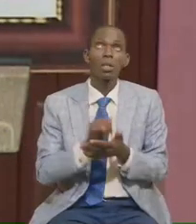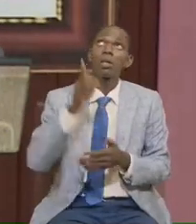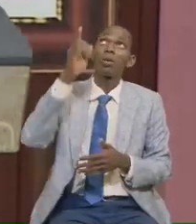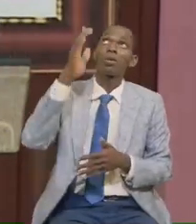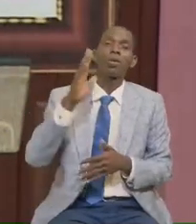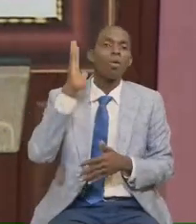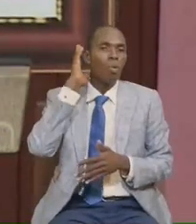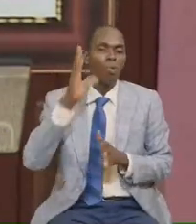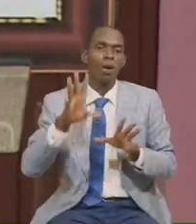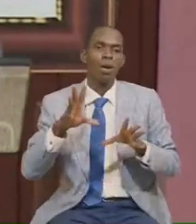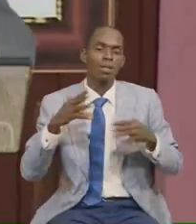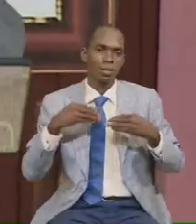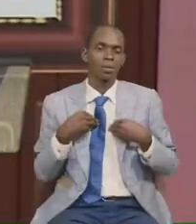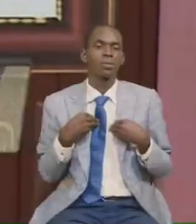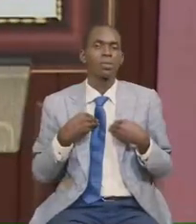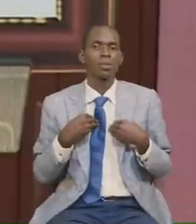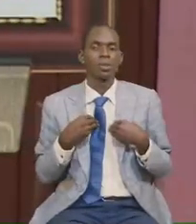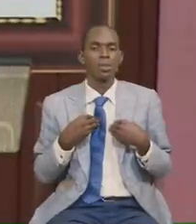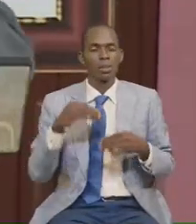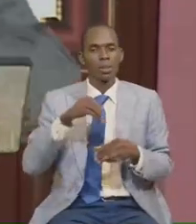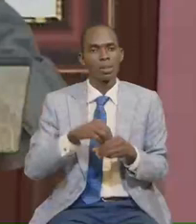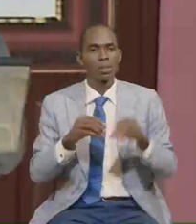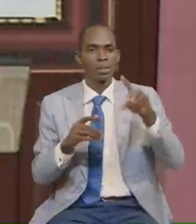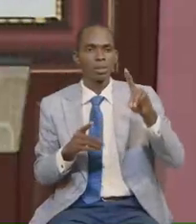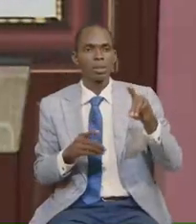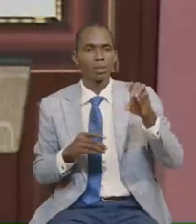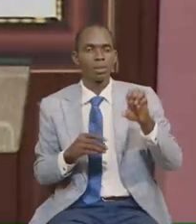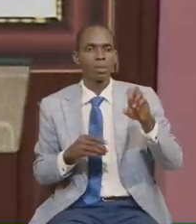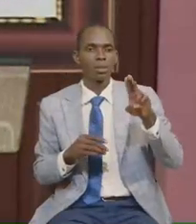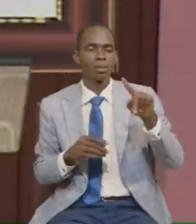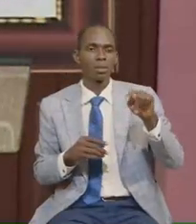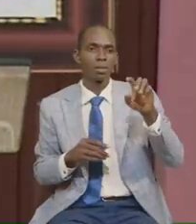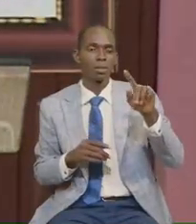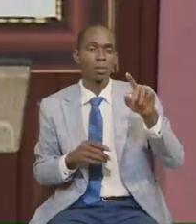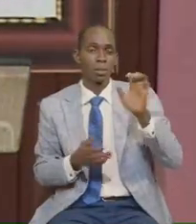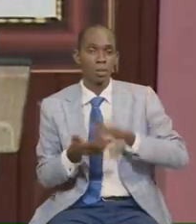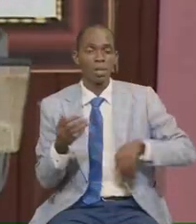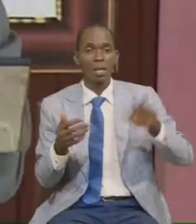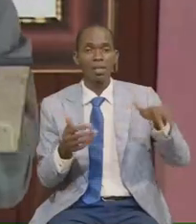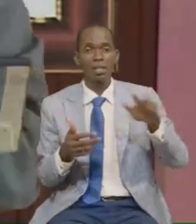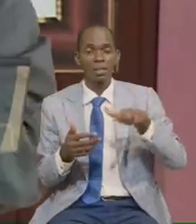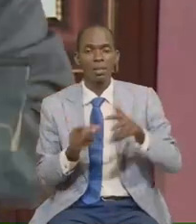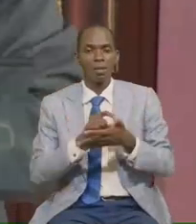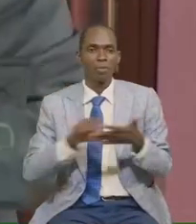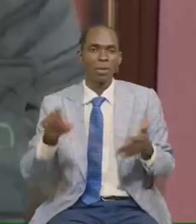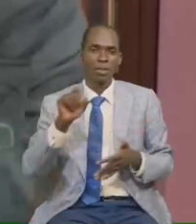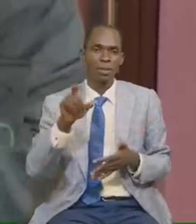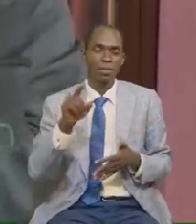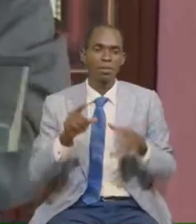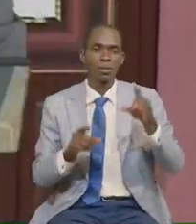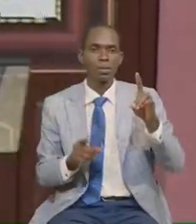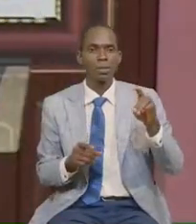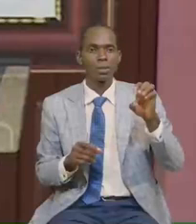accepter. En Deutéronome chapitre 33, je vous lis le verset 11.